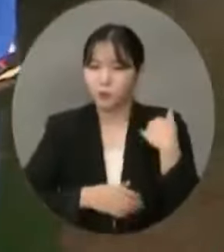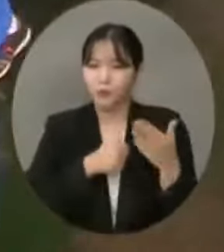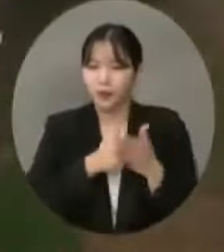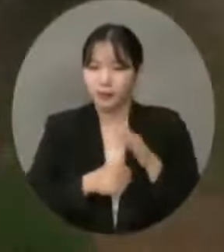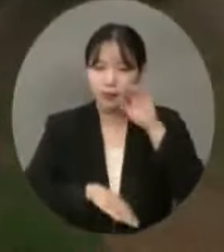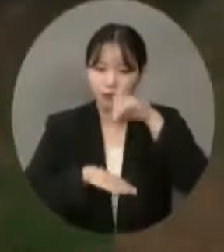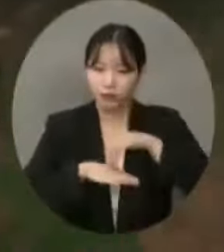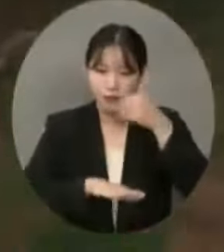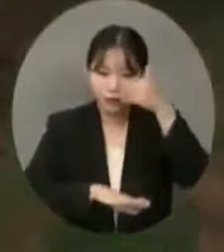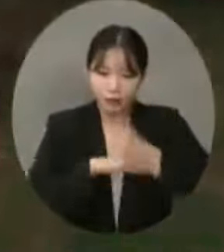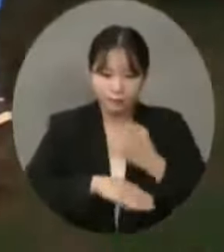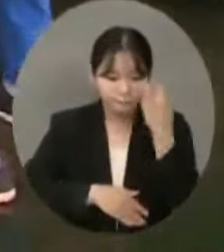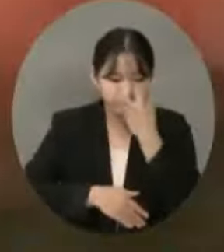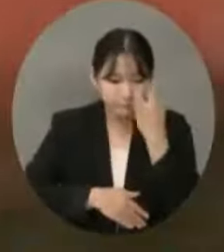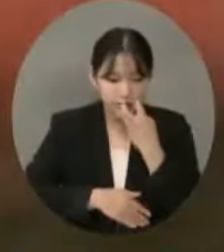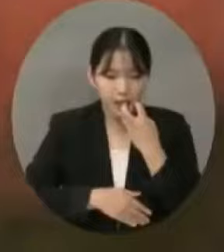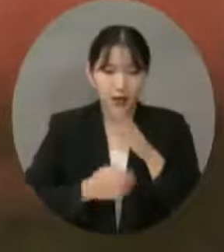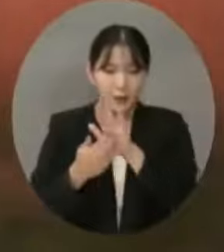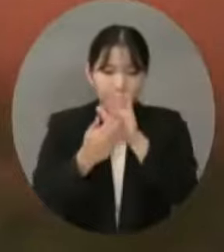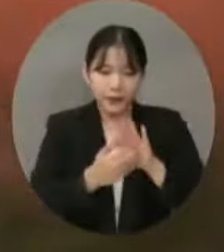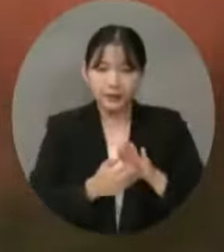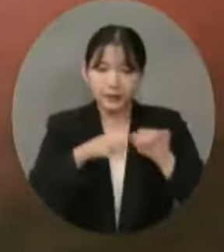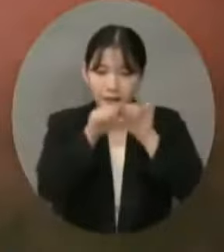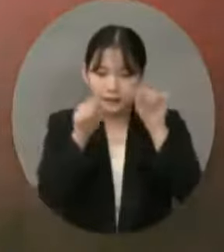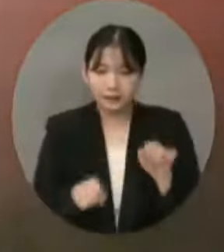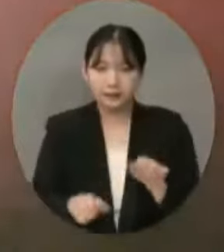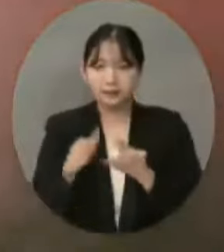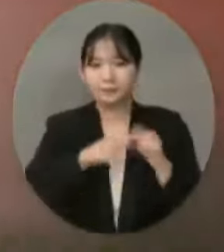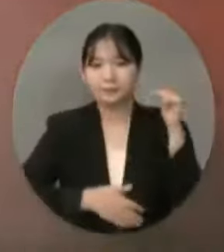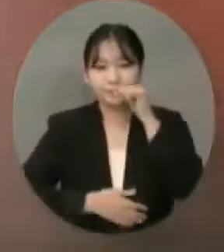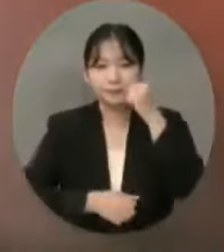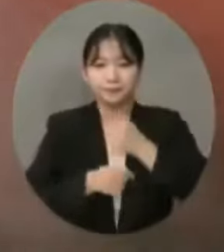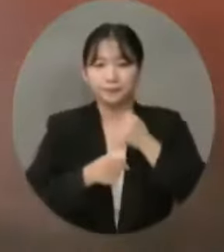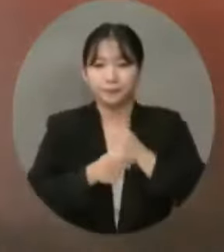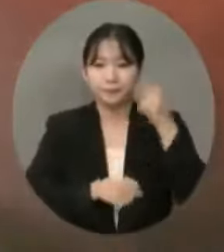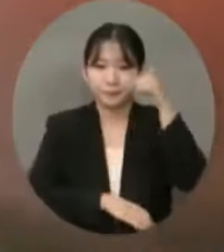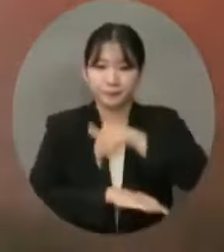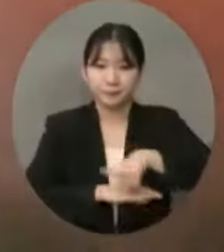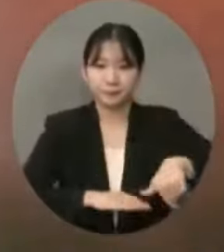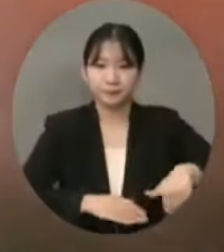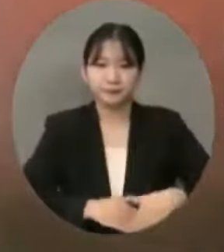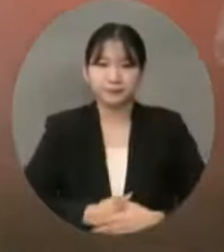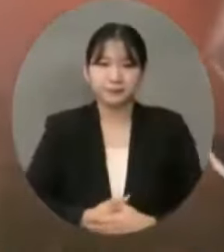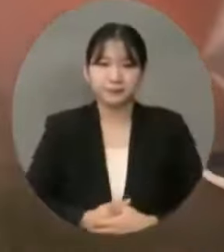훈련 결과를 검토하고 대응 체계를 더욱 강화하기로 했습니다. MBC 뉴스 김규희입니다.